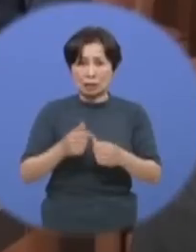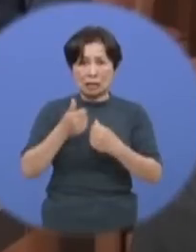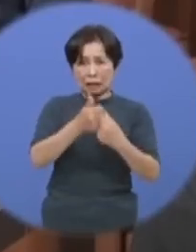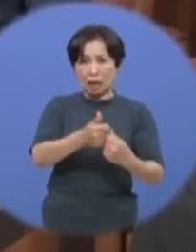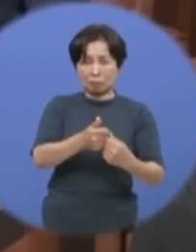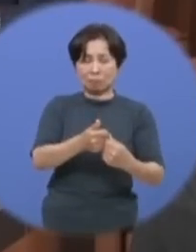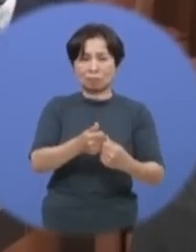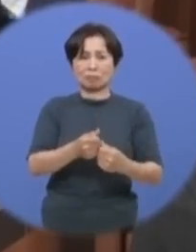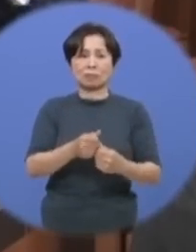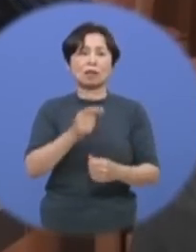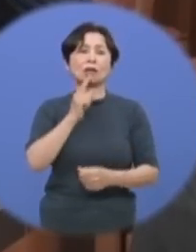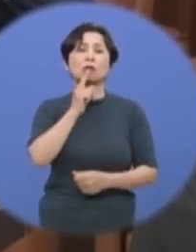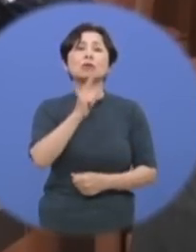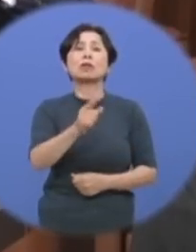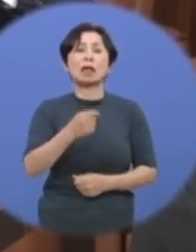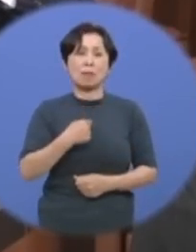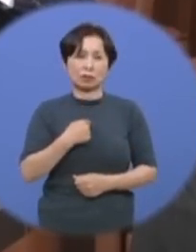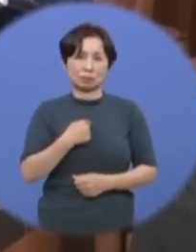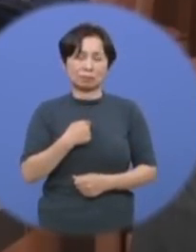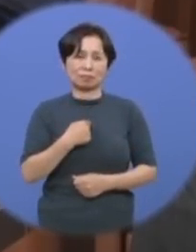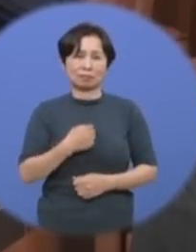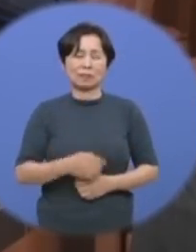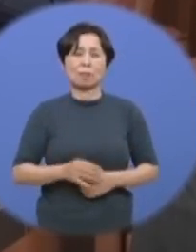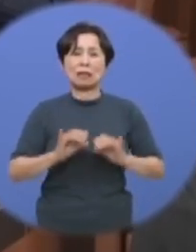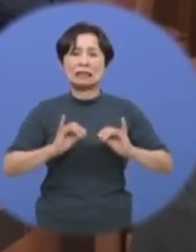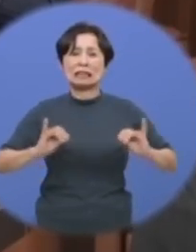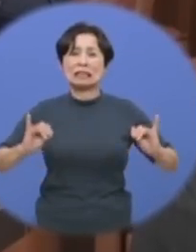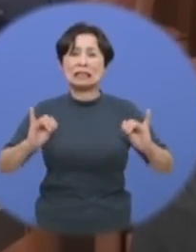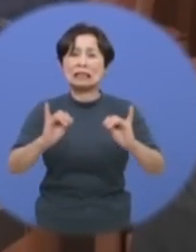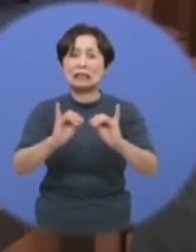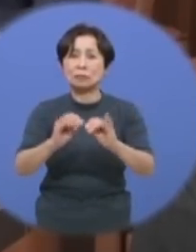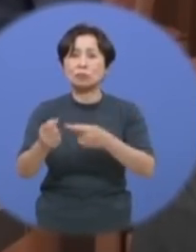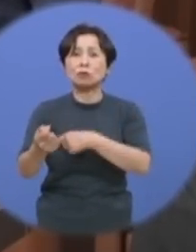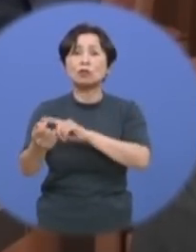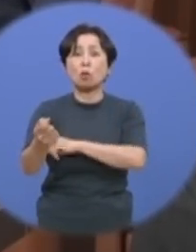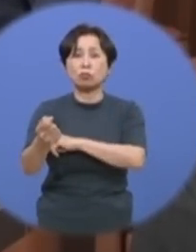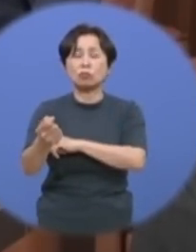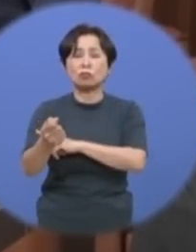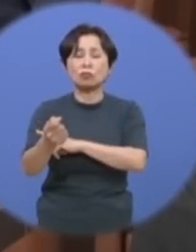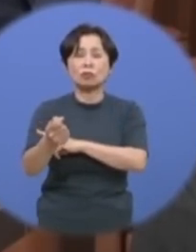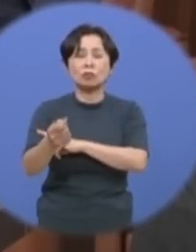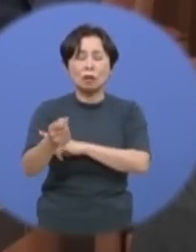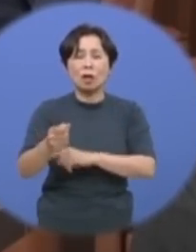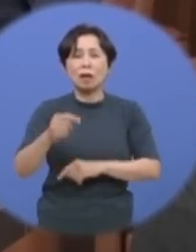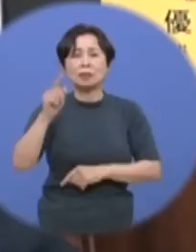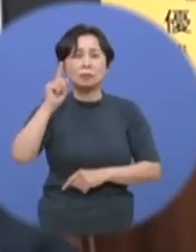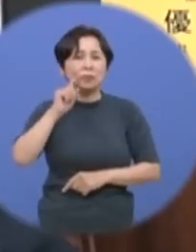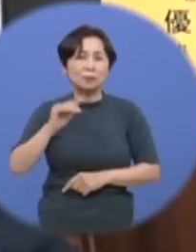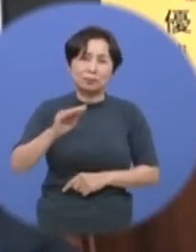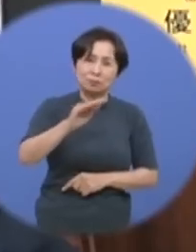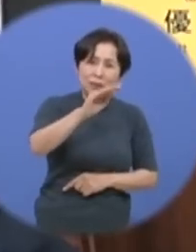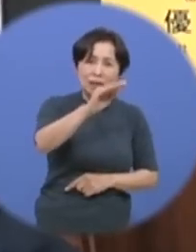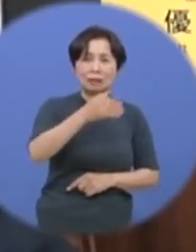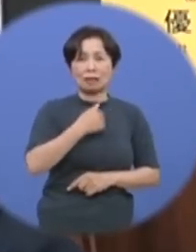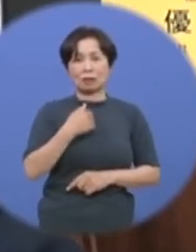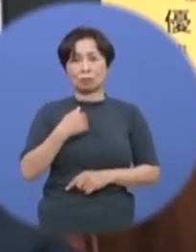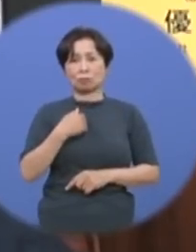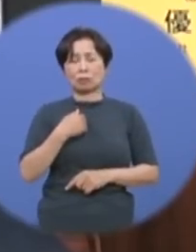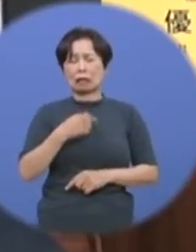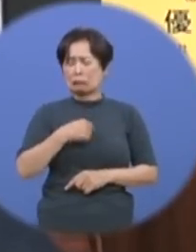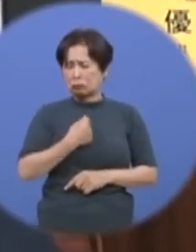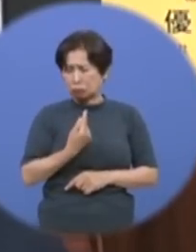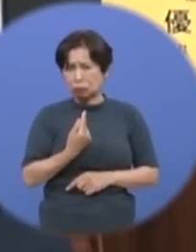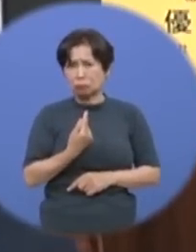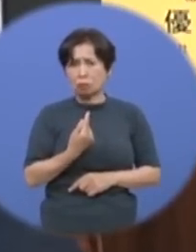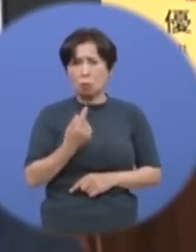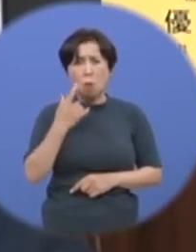ますやはりこうチーム力が高うまくいくっていうのはそういうことじゃないかなと思うんですよね自分のため床屋の